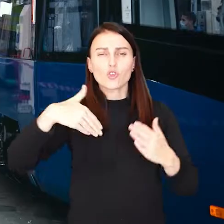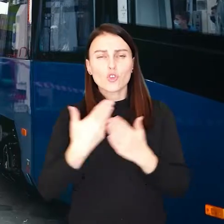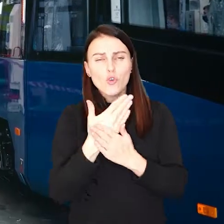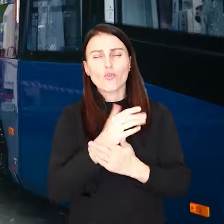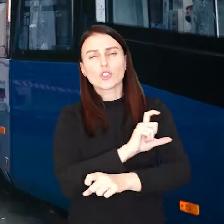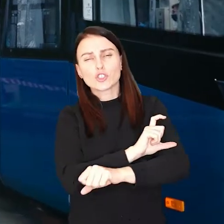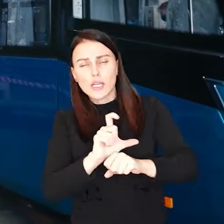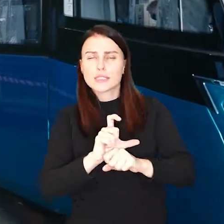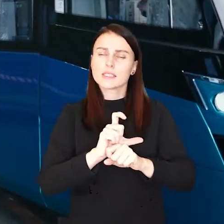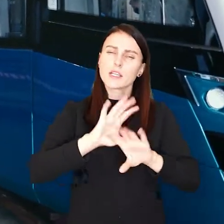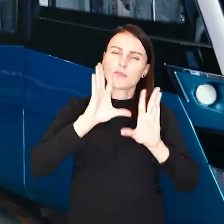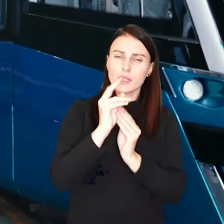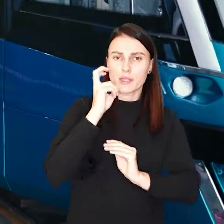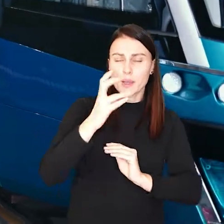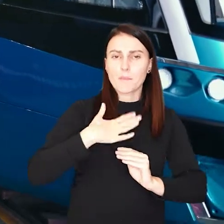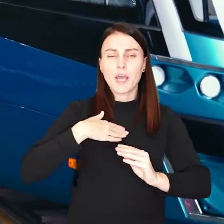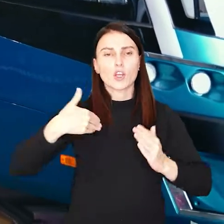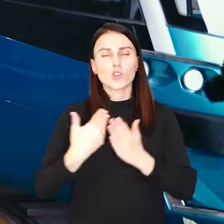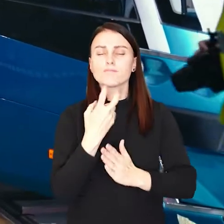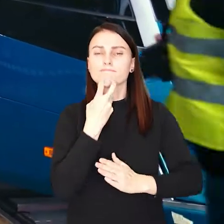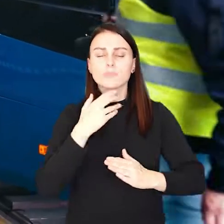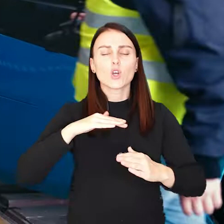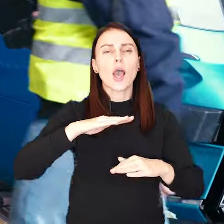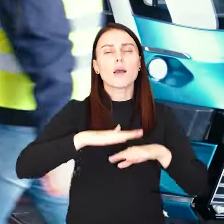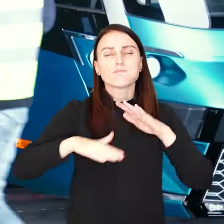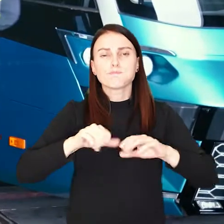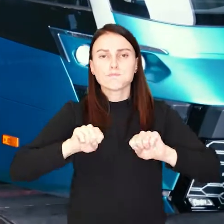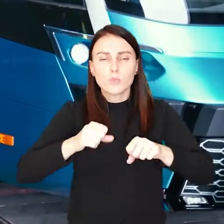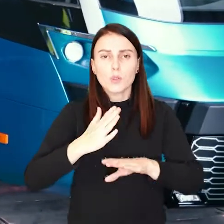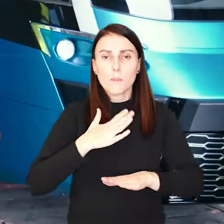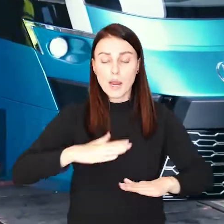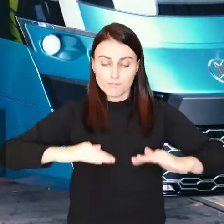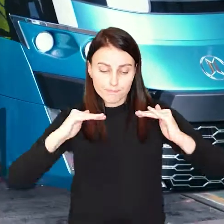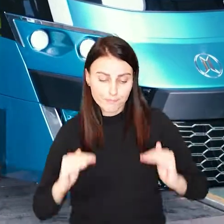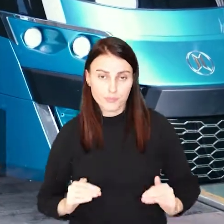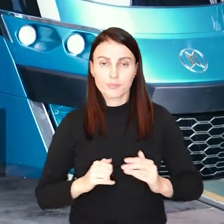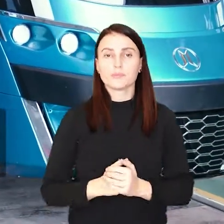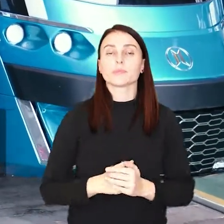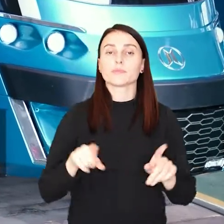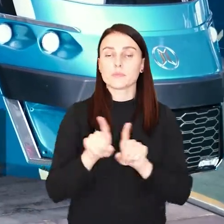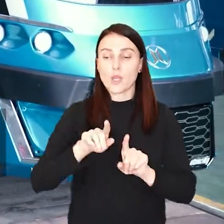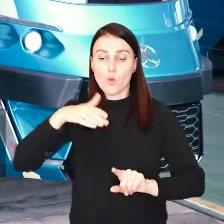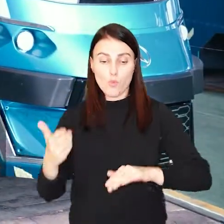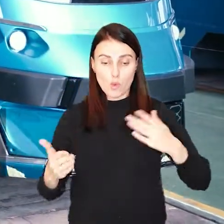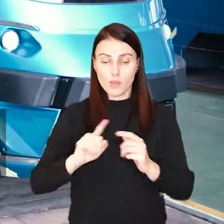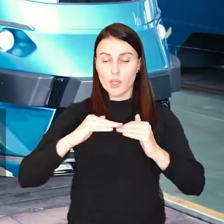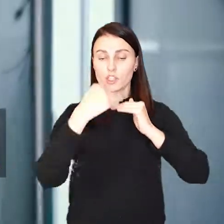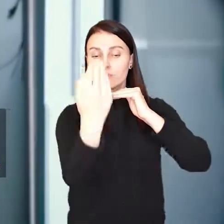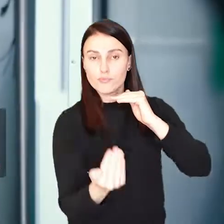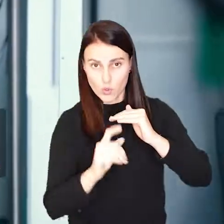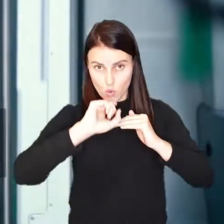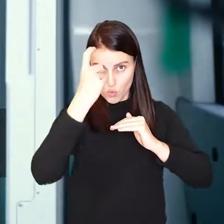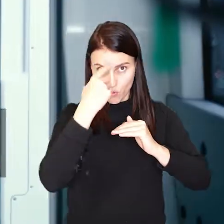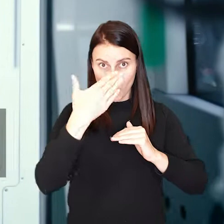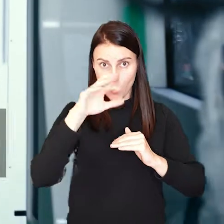rozwiązania technologiczne. Nowy układ napędowy, 4 skrętne wózki i niska podłoga. Zarówno ściany boczne, jak i ściana czołowa